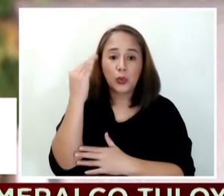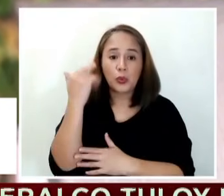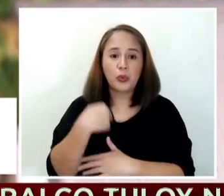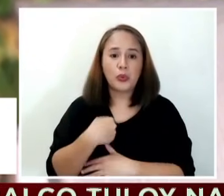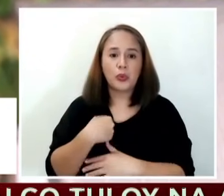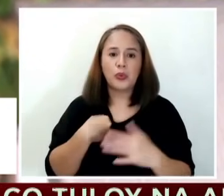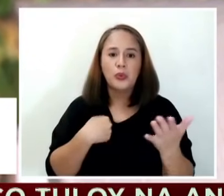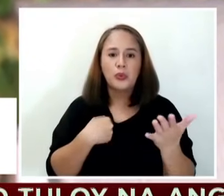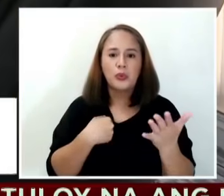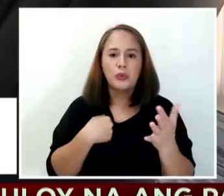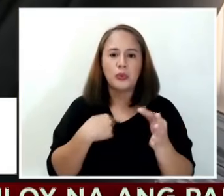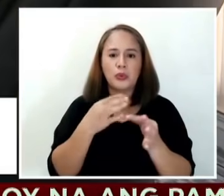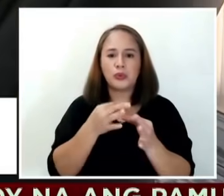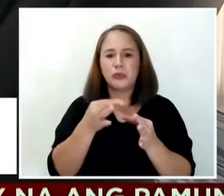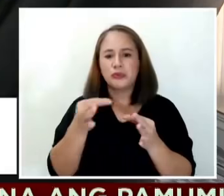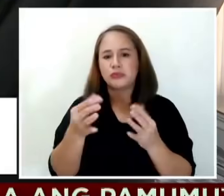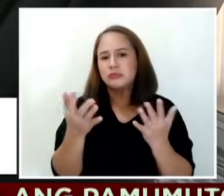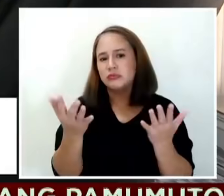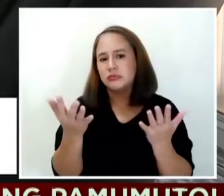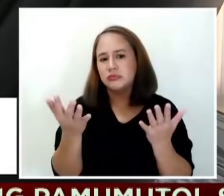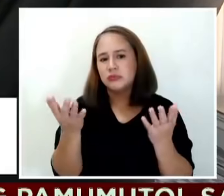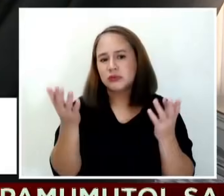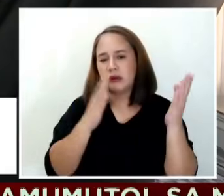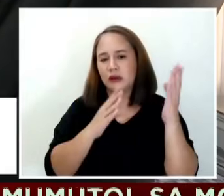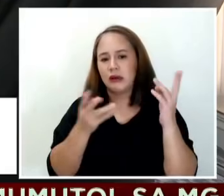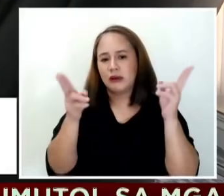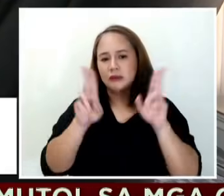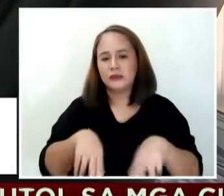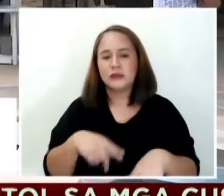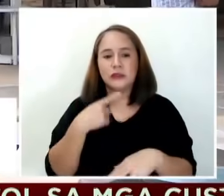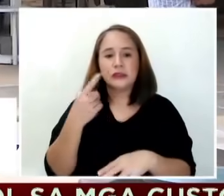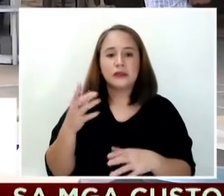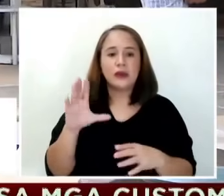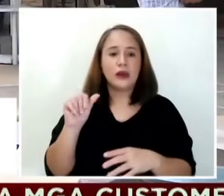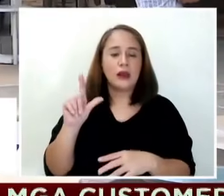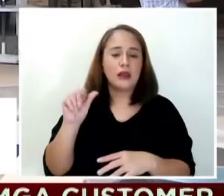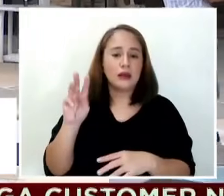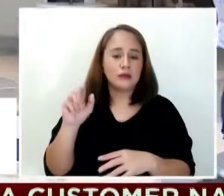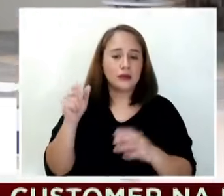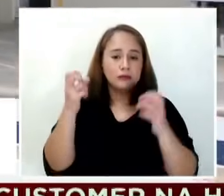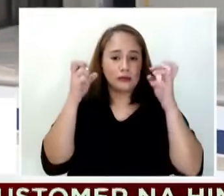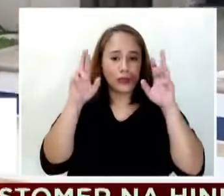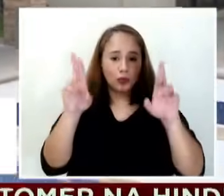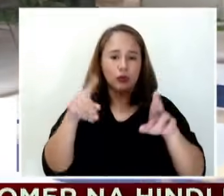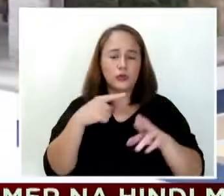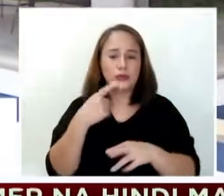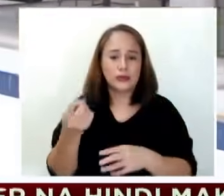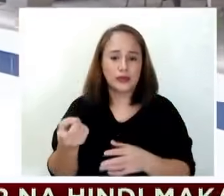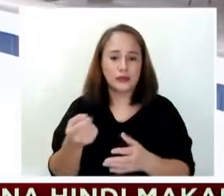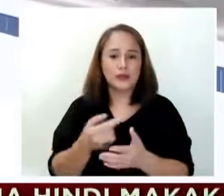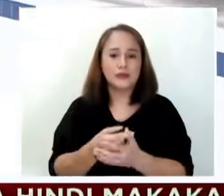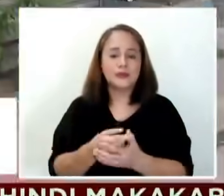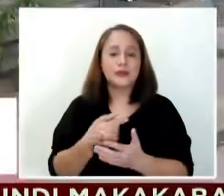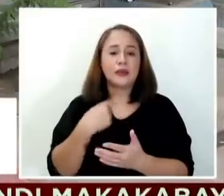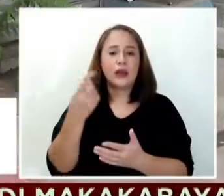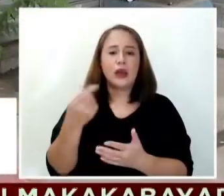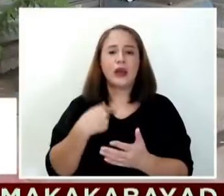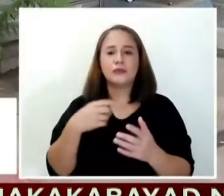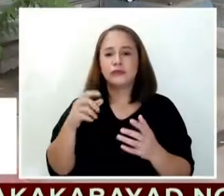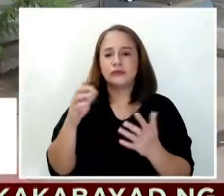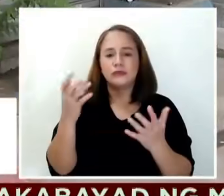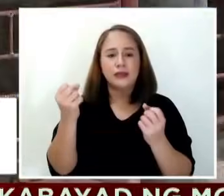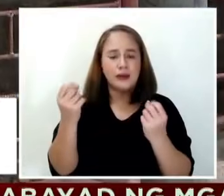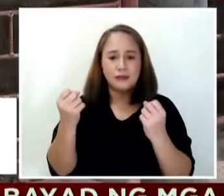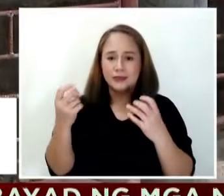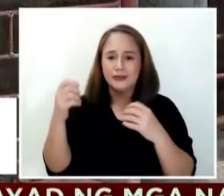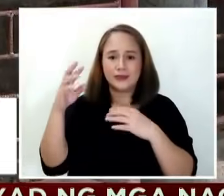na nangyayari. Ayon kay Calambas City Mayor Timmy Chipeco, halos 2,000 resort ang apektado at